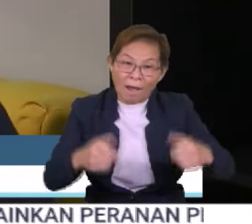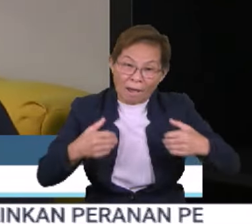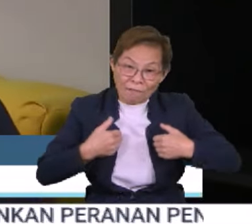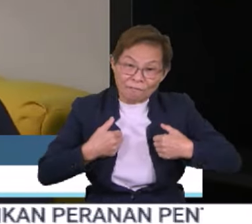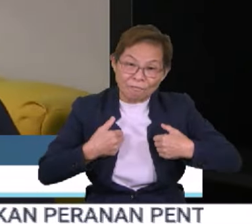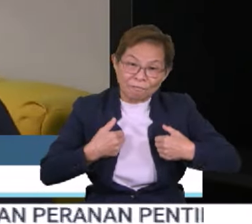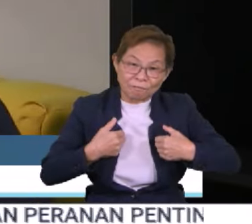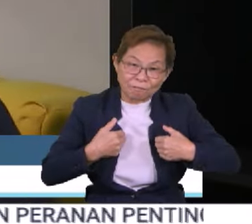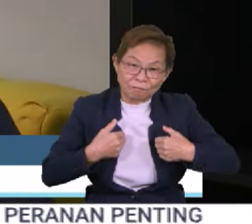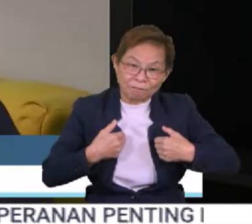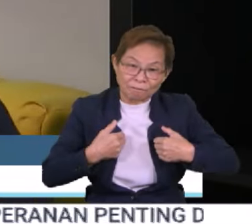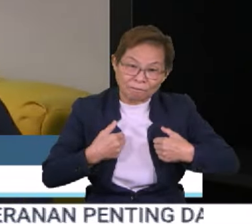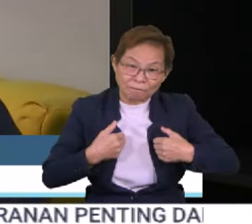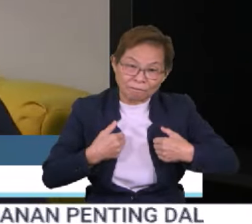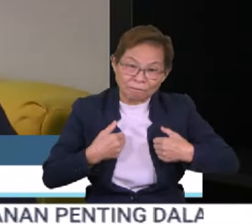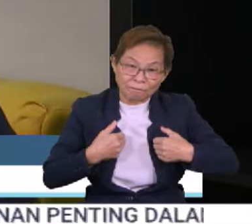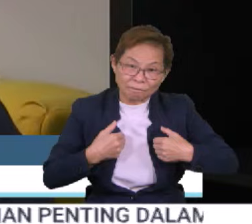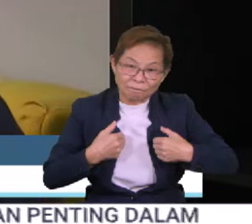adakan